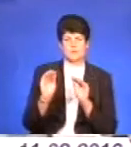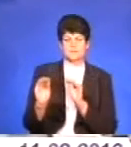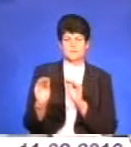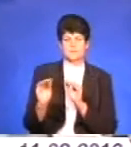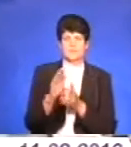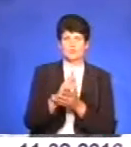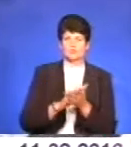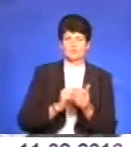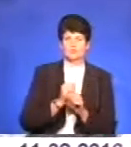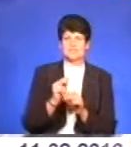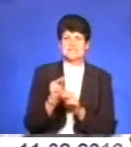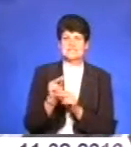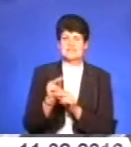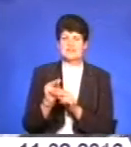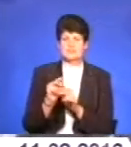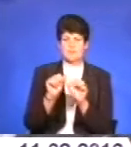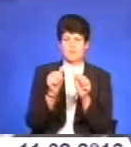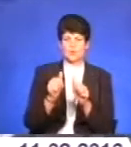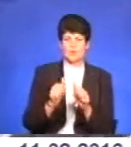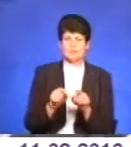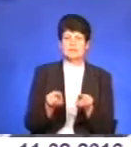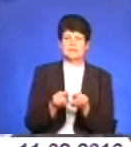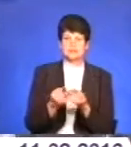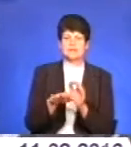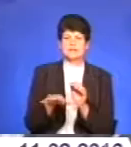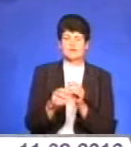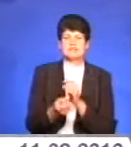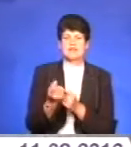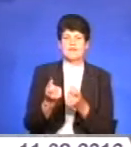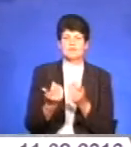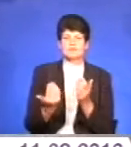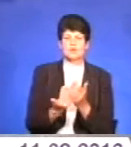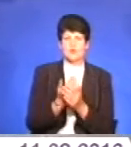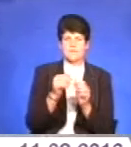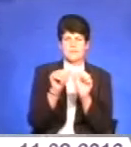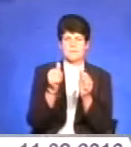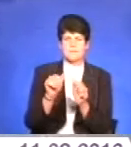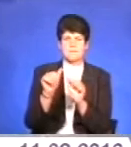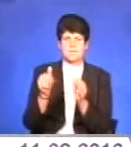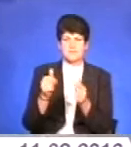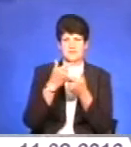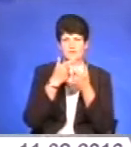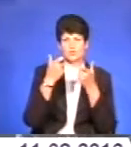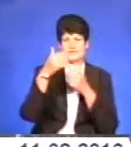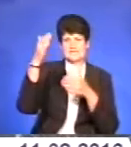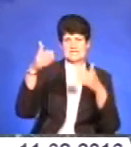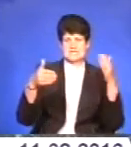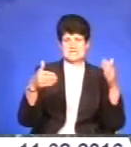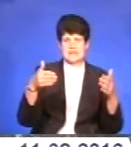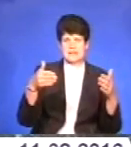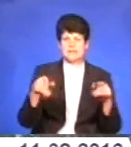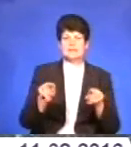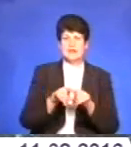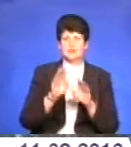Тривають роботи з реставрації монументу. Також на території з'являться нові пам'ятні елементи та інформаційні стенди. Також